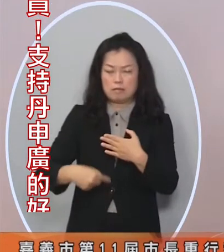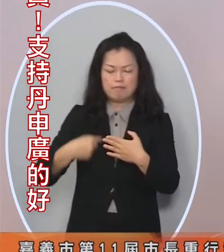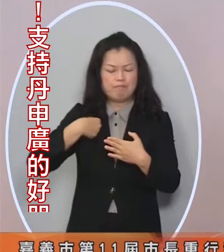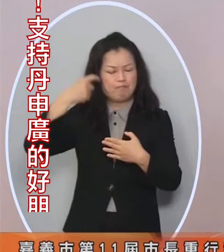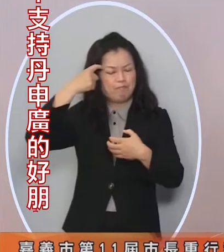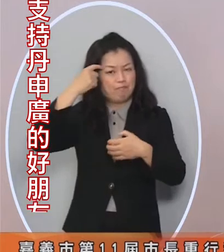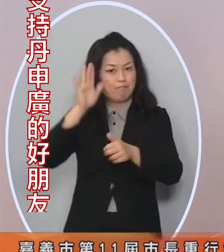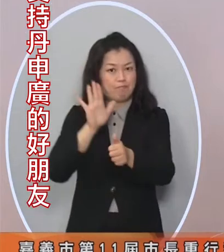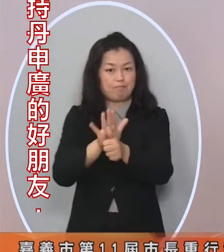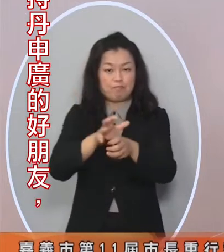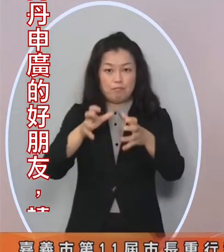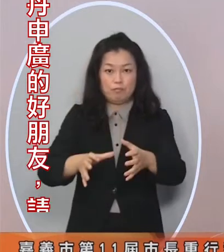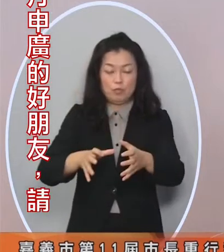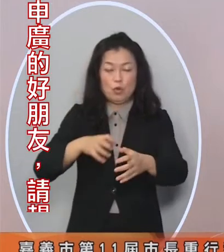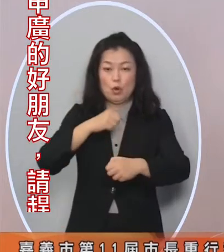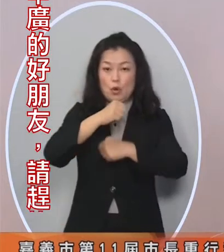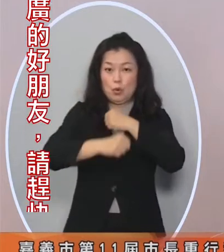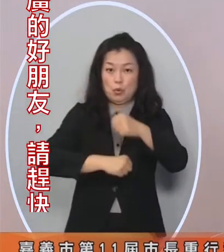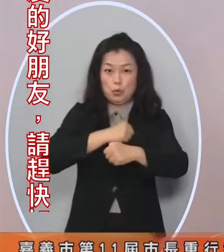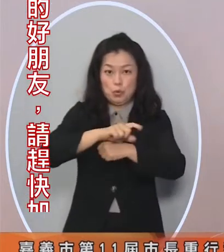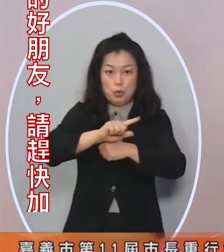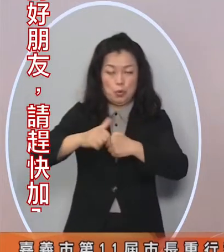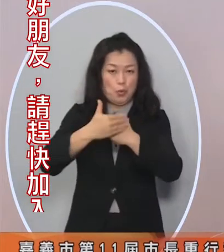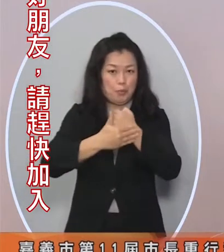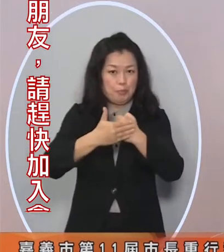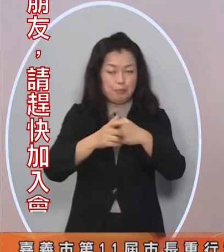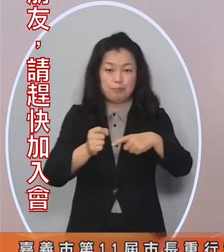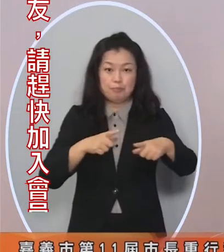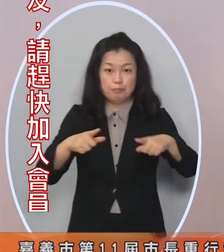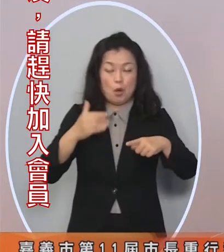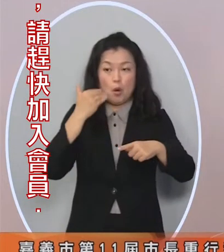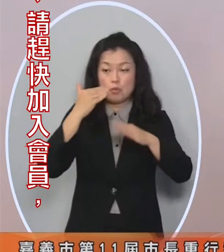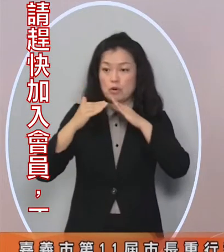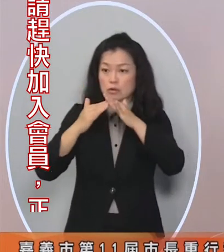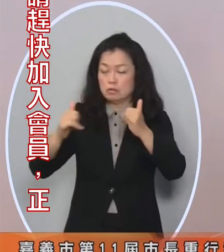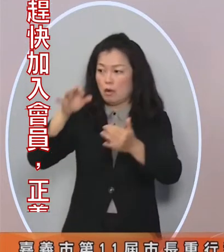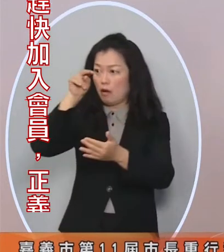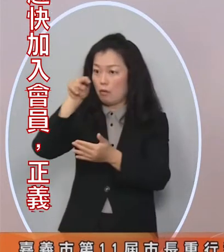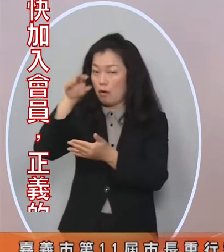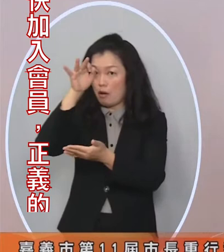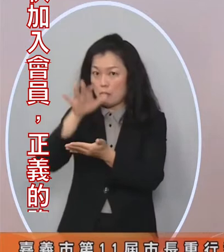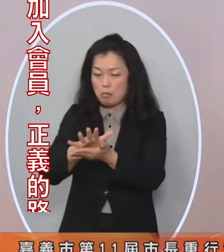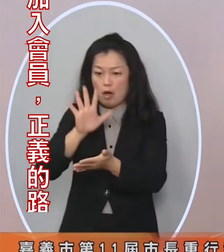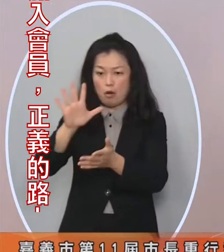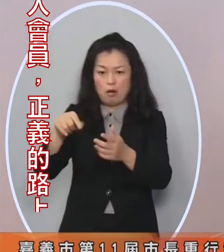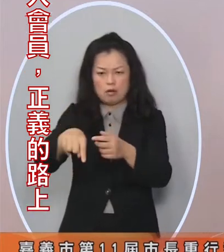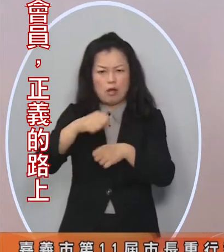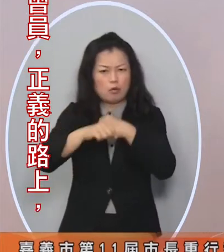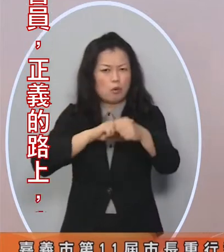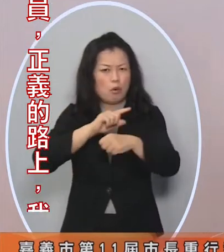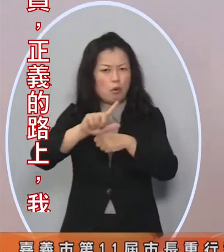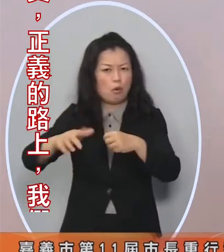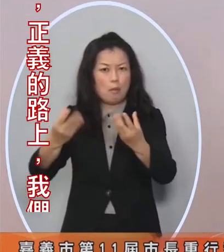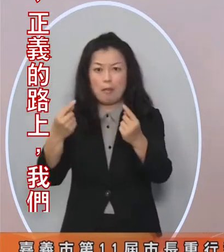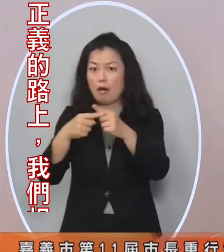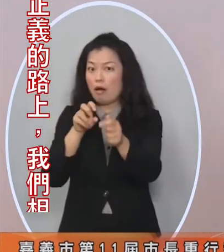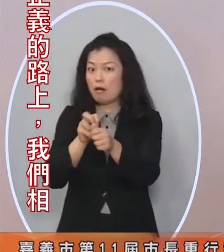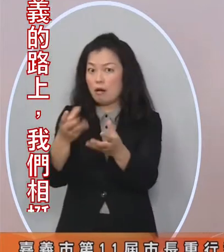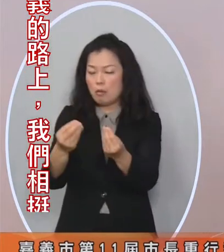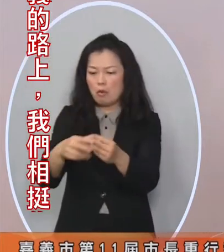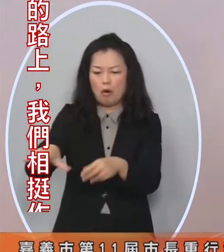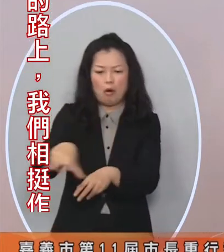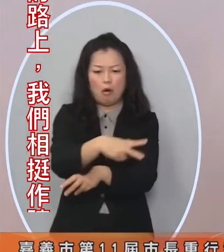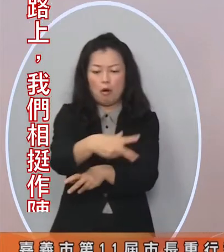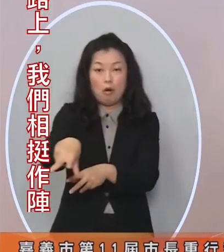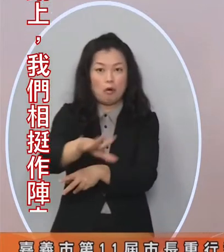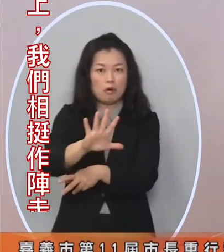流浪动物的保护公园。如果有市民发现流浪动物在街头流窜，能立刻拨